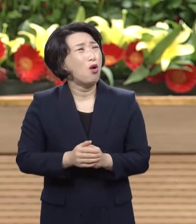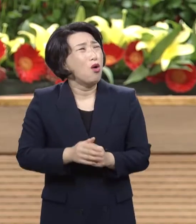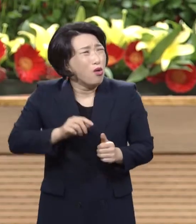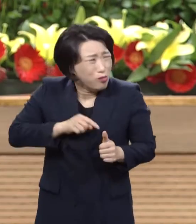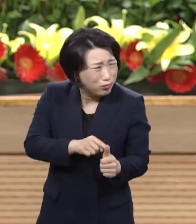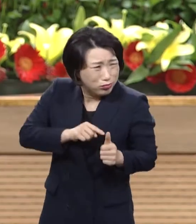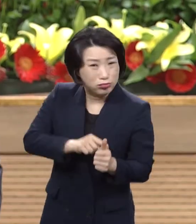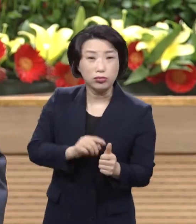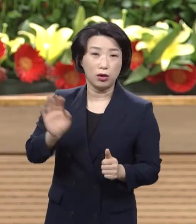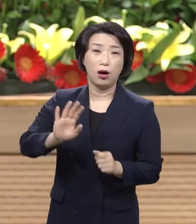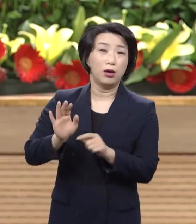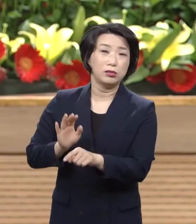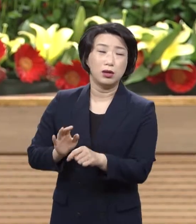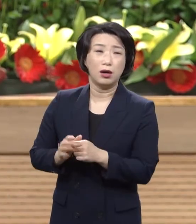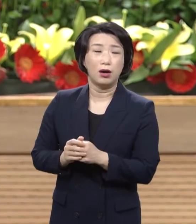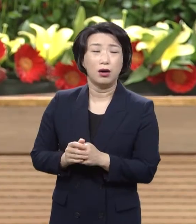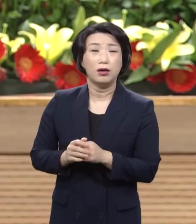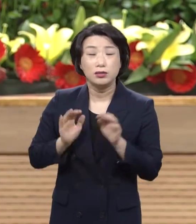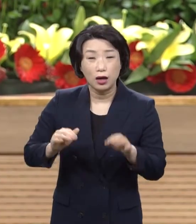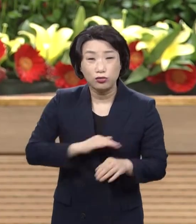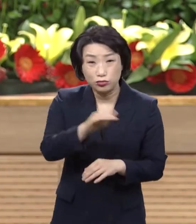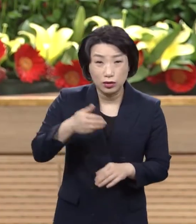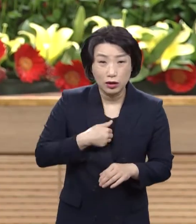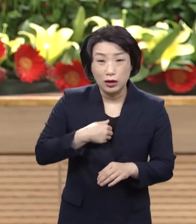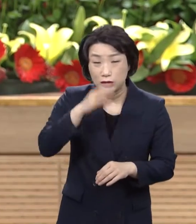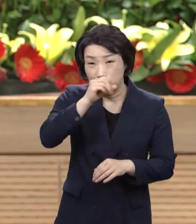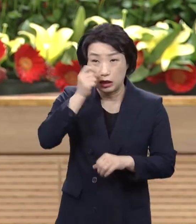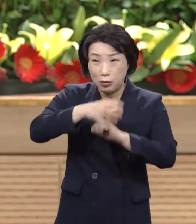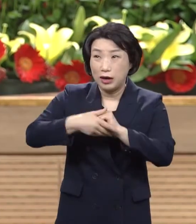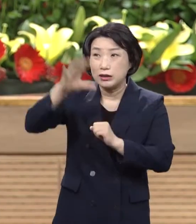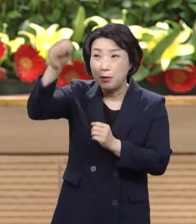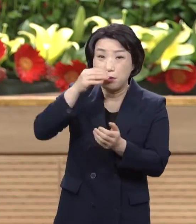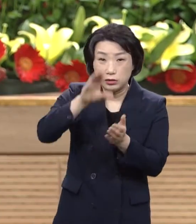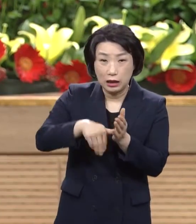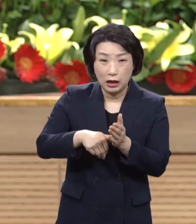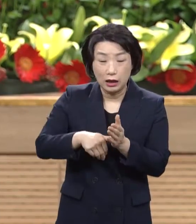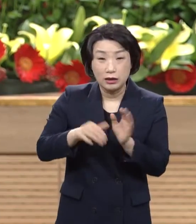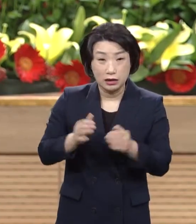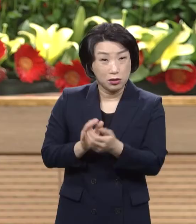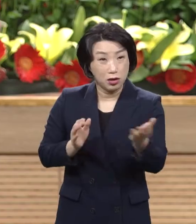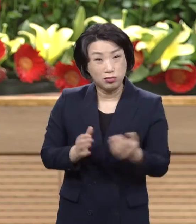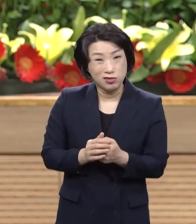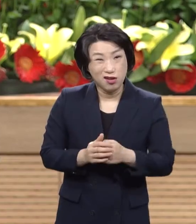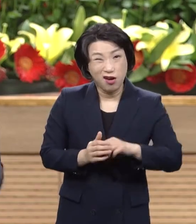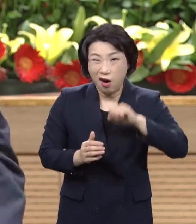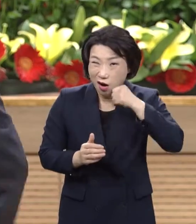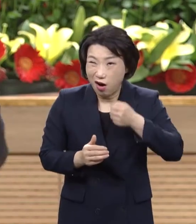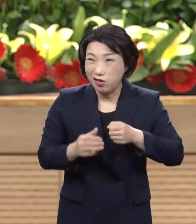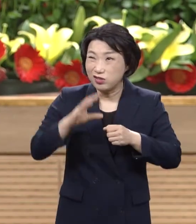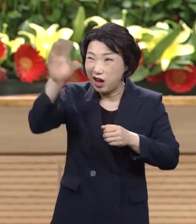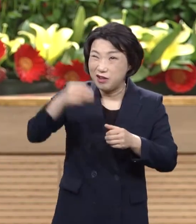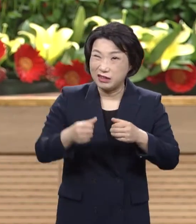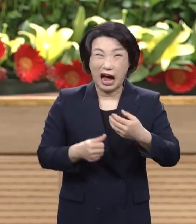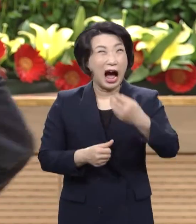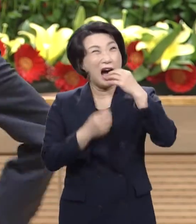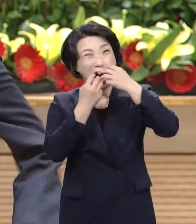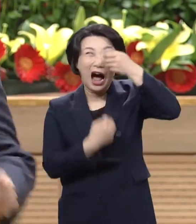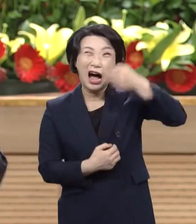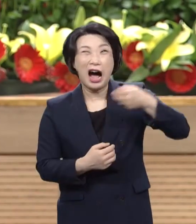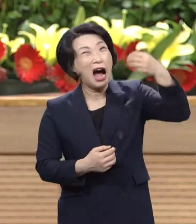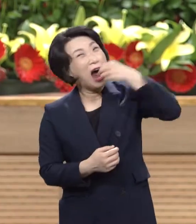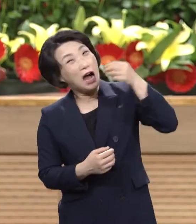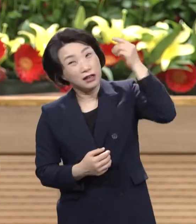강제하지 않아. 우리에게 선악과를 먹는데 강제하는 거 보셨어요? 안 하셔요.